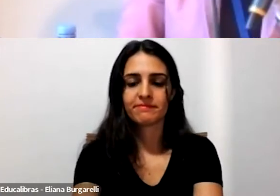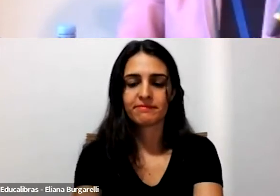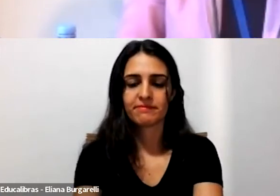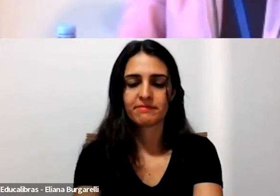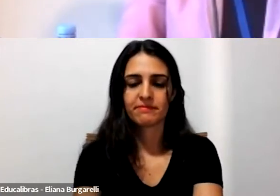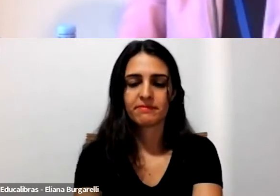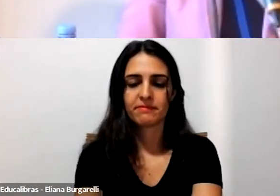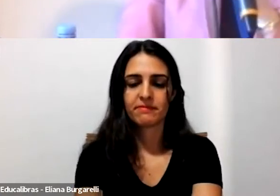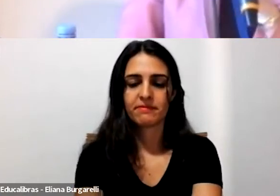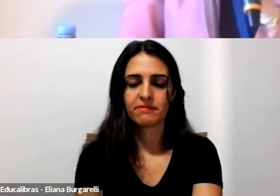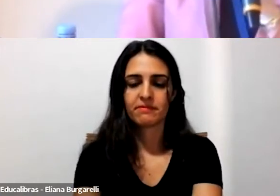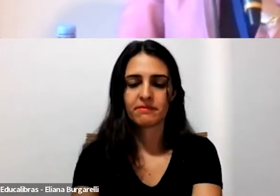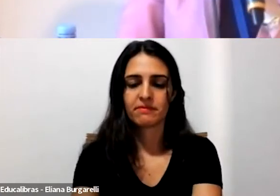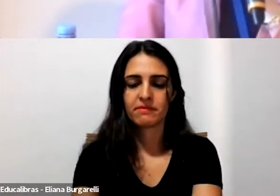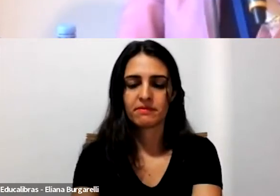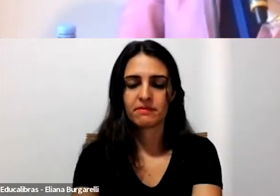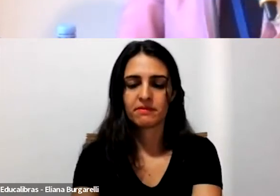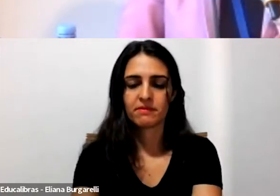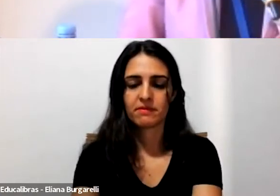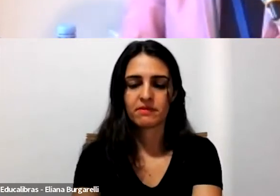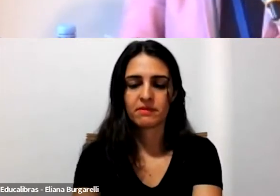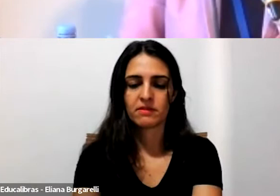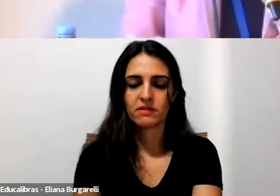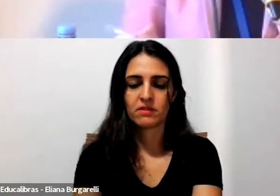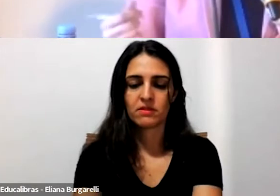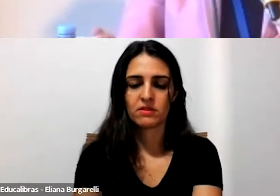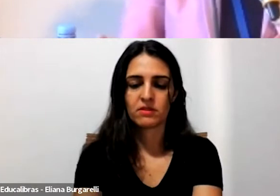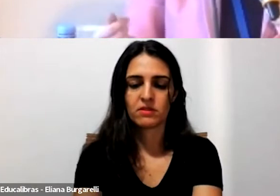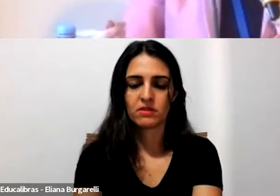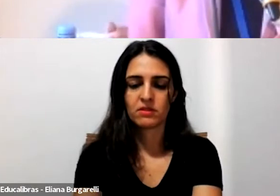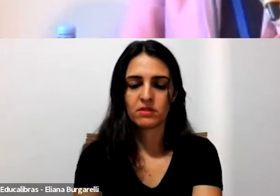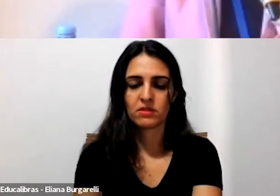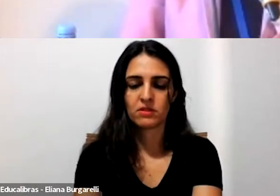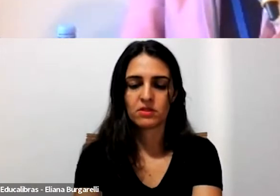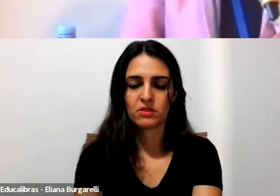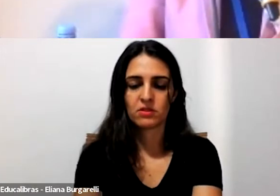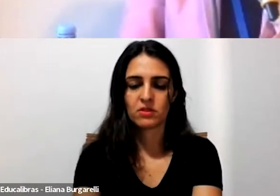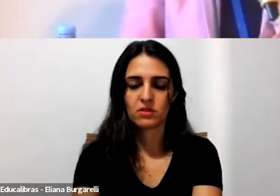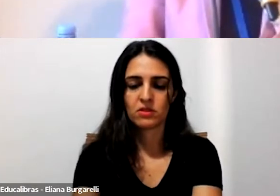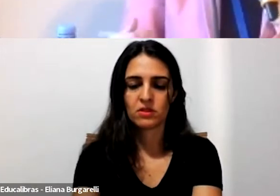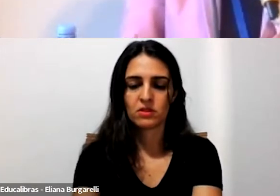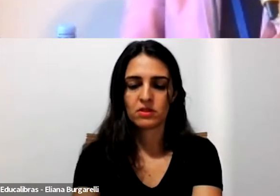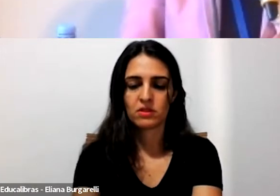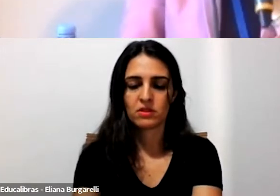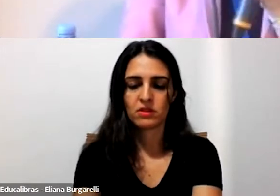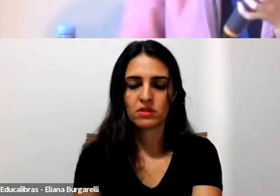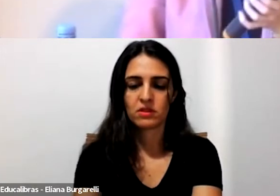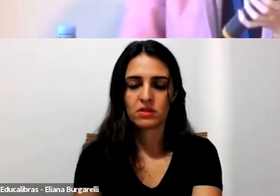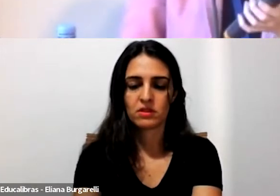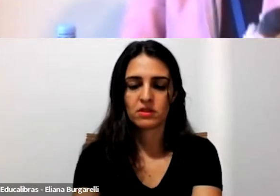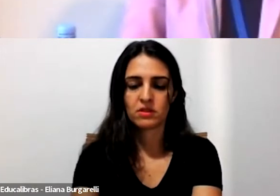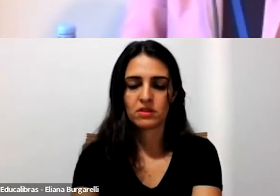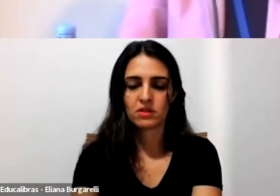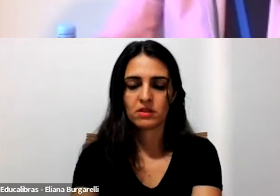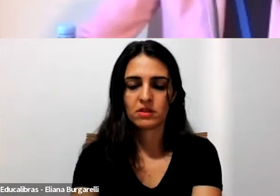Et les considérer comme des partenaires, vraiment. E é importante considerar esses indígenas também como parceiros a nível igual. Alors,